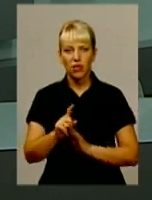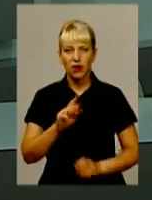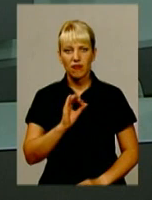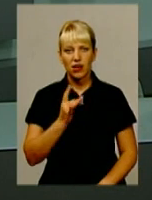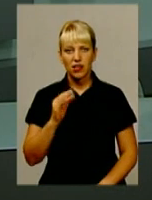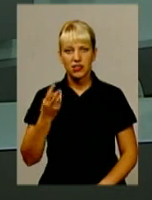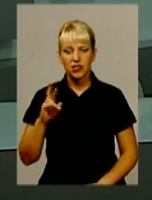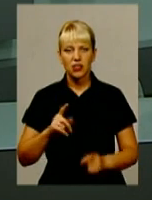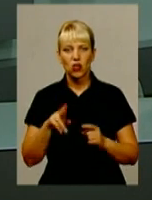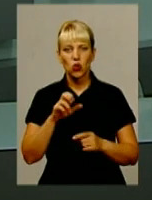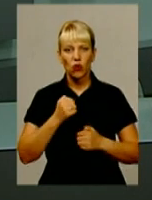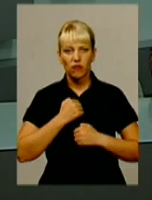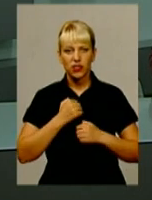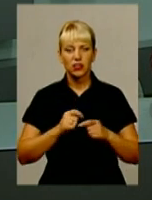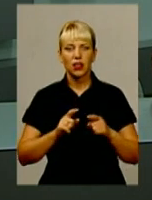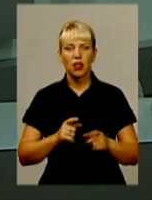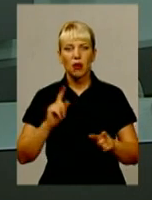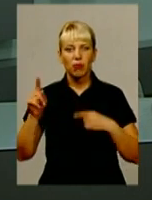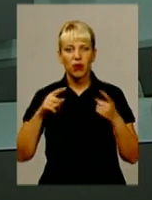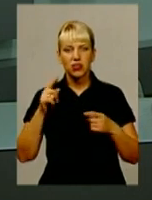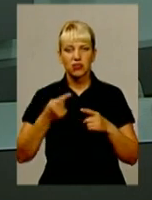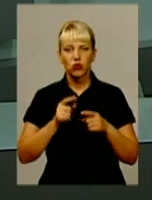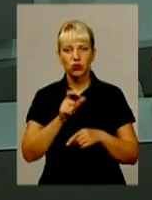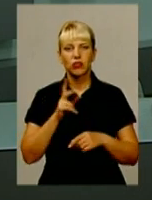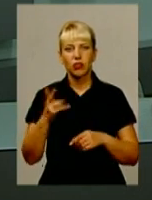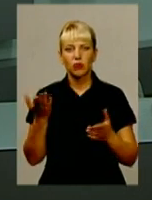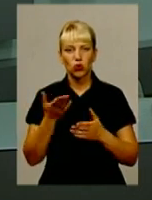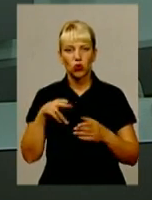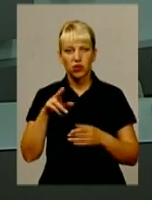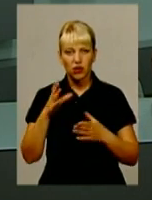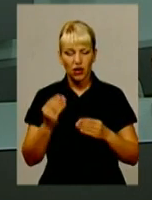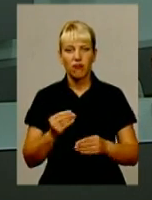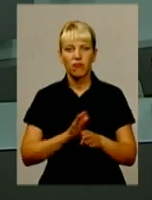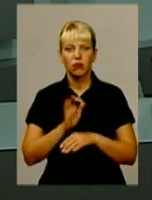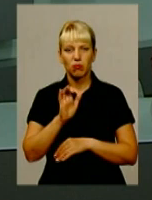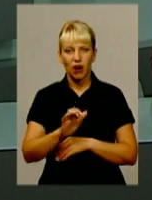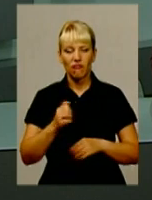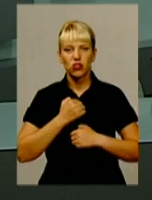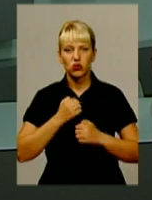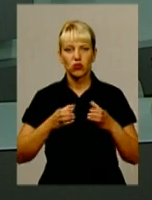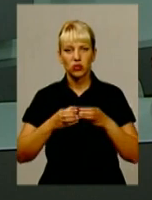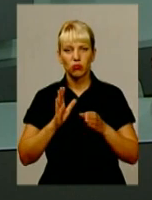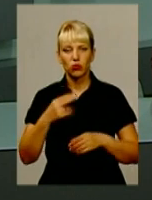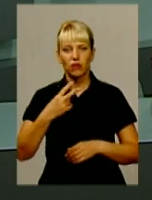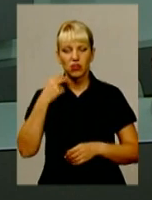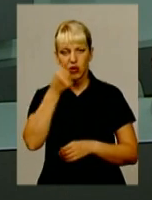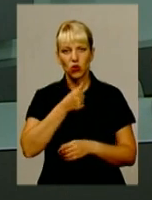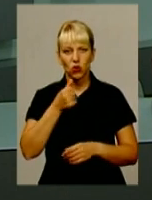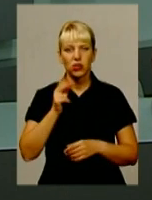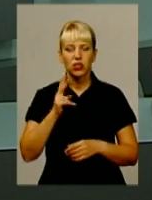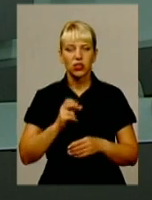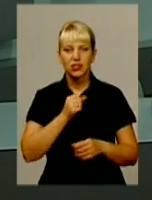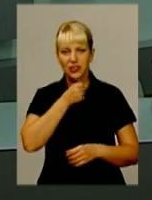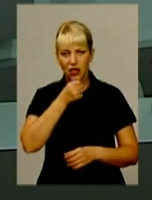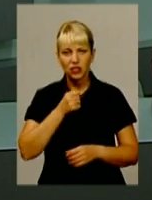До війська призвуть тих чоловіків, яким до дня відправлення у військові частини виповниться 20 років, та старших, які не